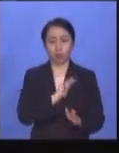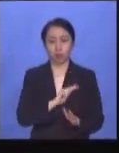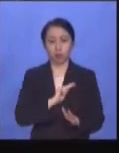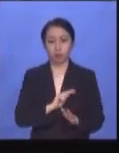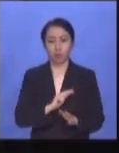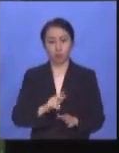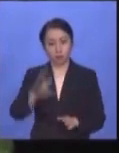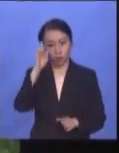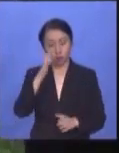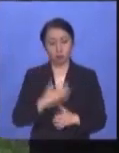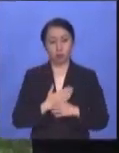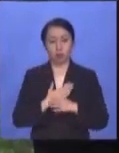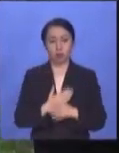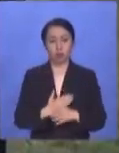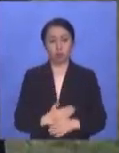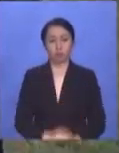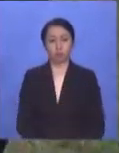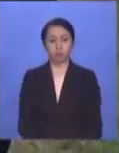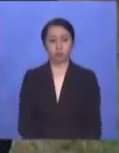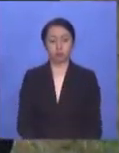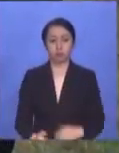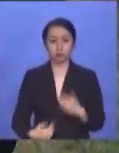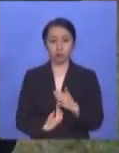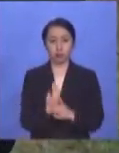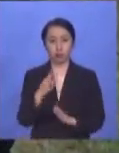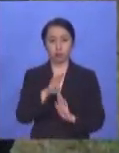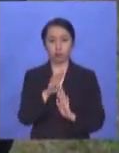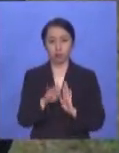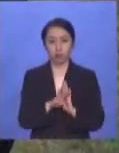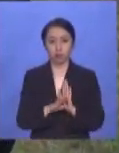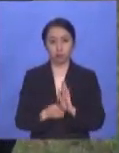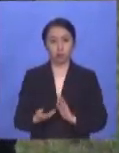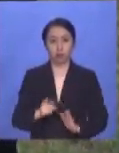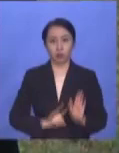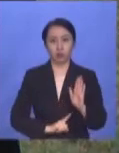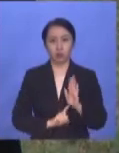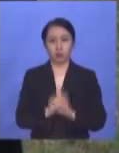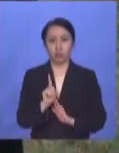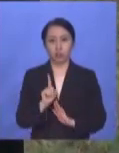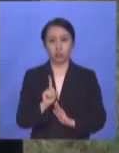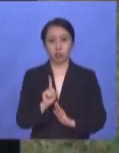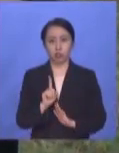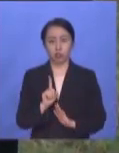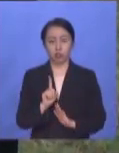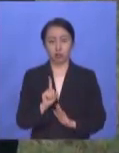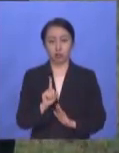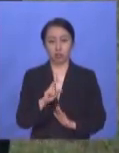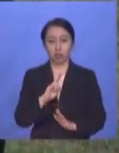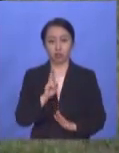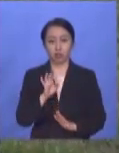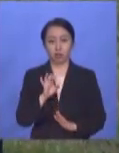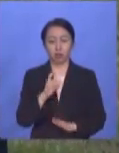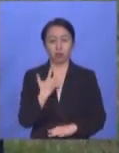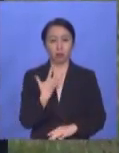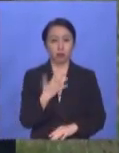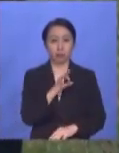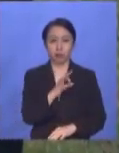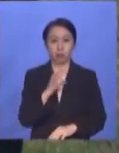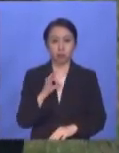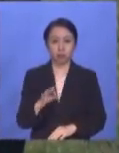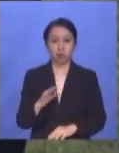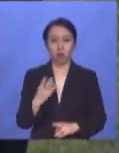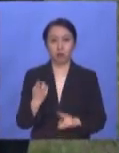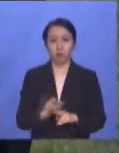меры государственной поддержки. Новая программа началась, значит, Кендала-2 под 5%,